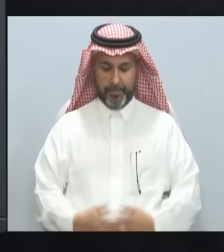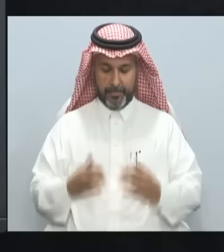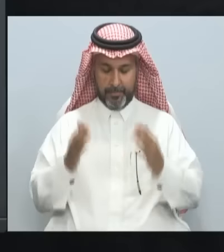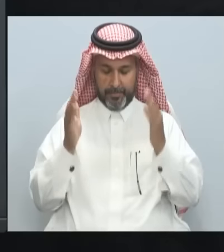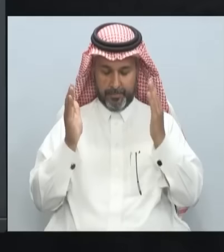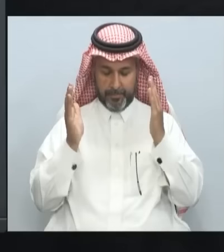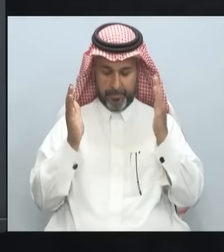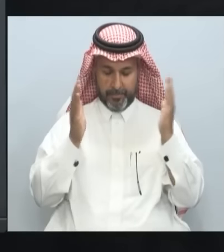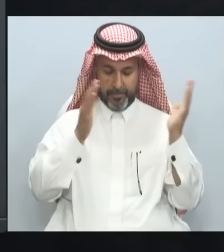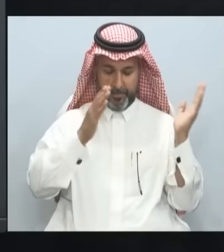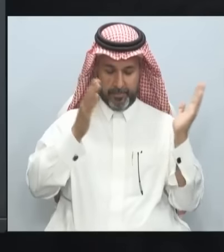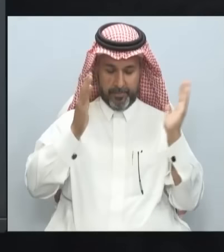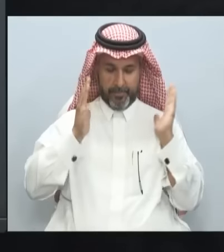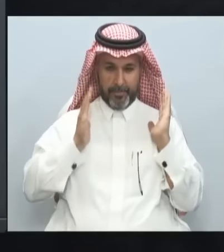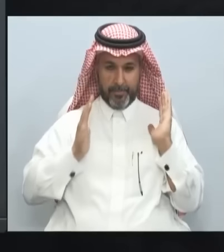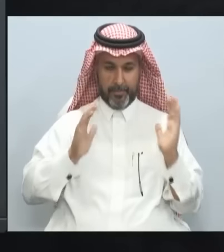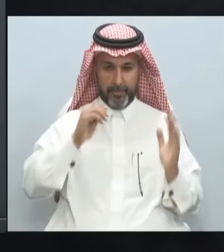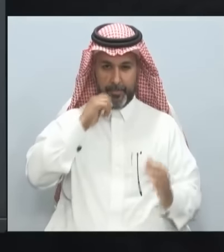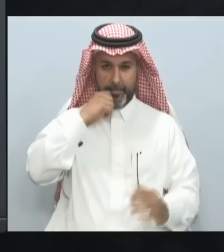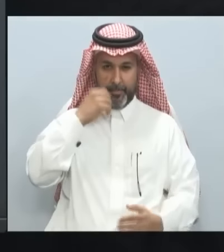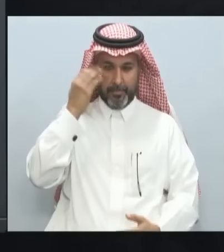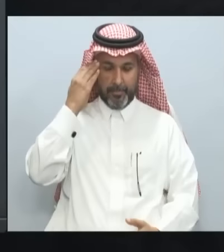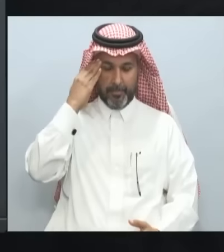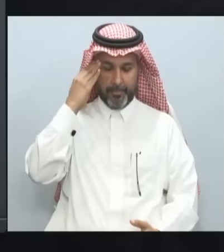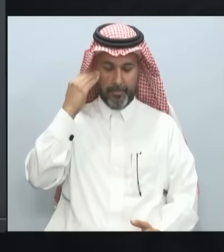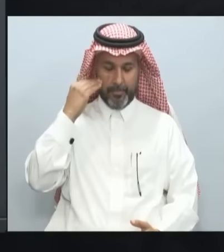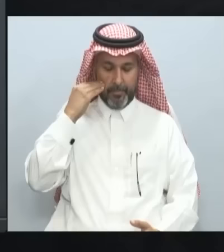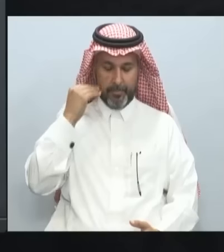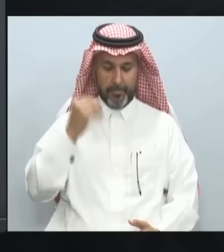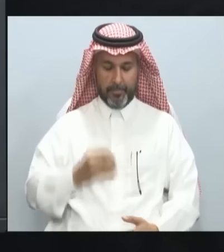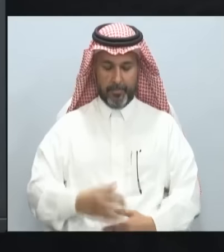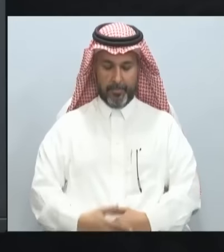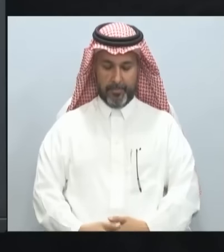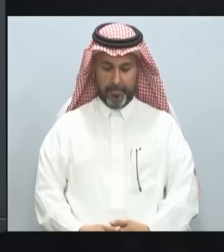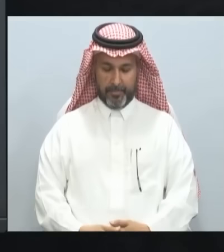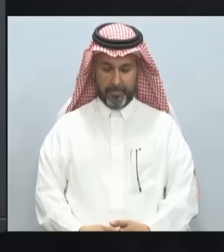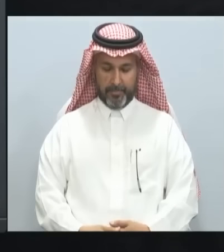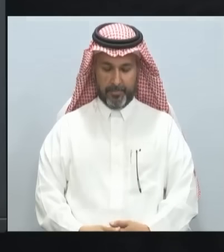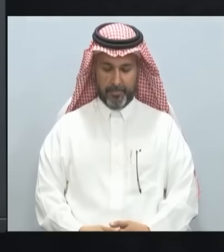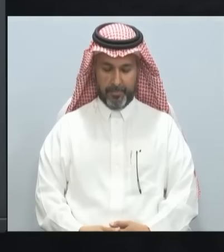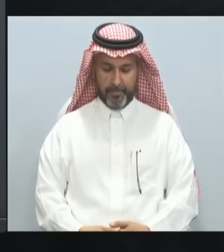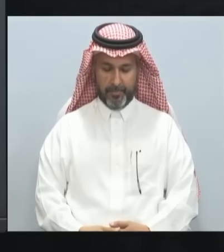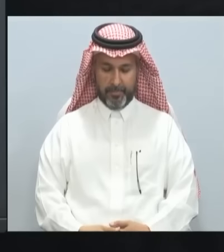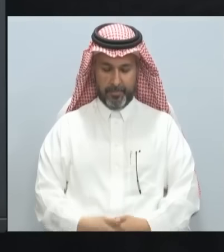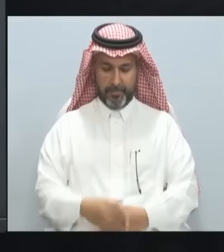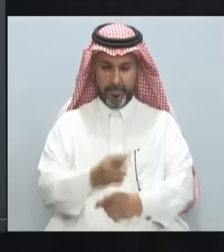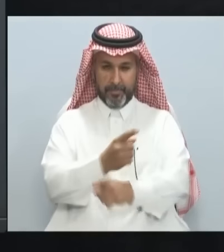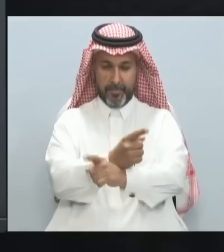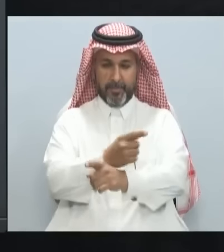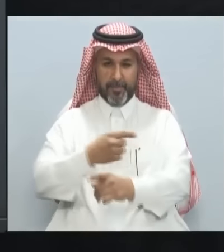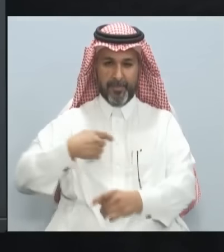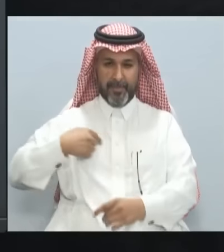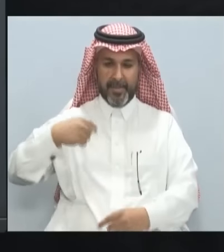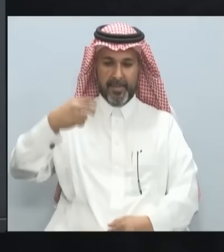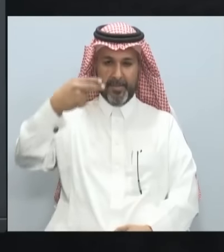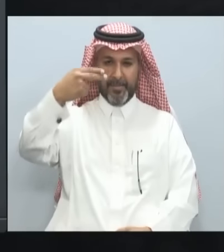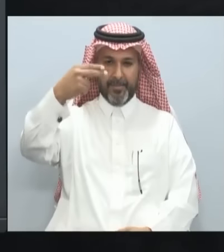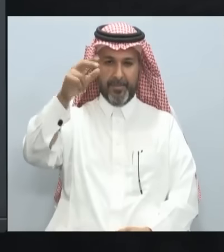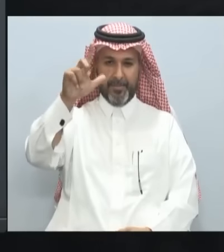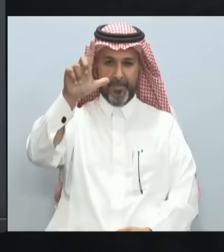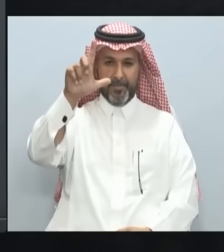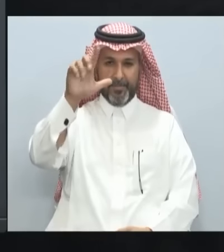واتم تسليم ابناء الطلاب بنات الطالبات اسعد الله اوقاتكم بالخير والمسرات معكم معلمكم الاستاذ علي